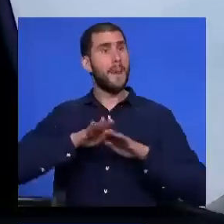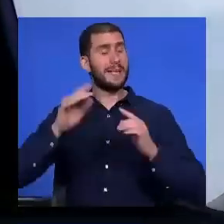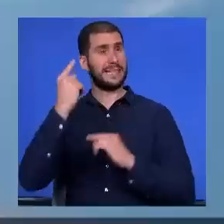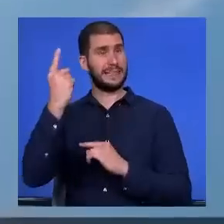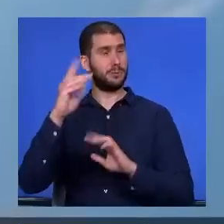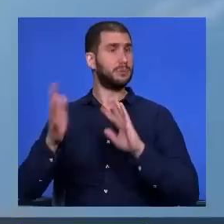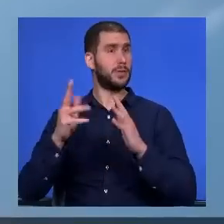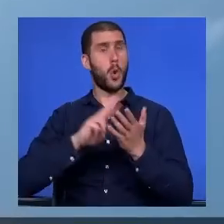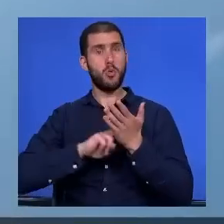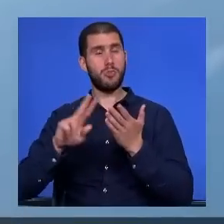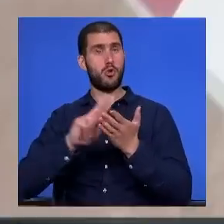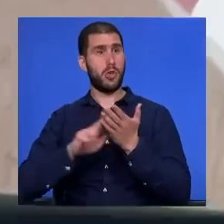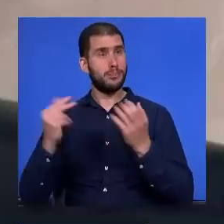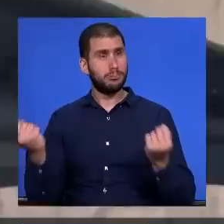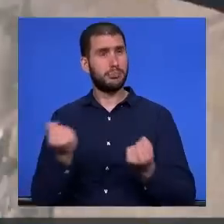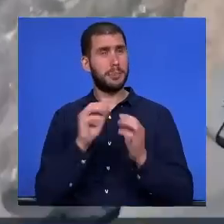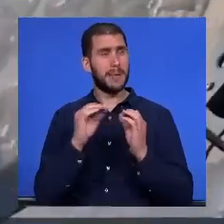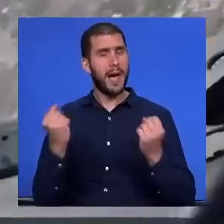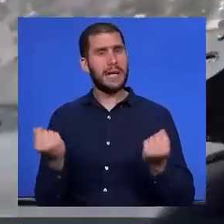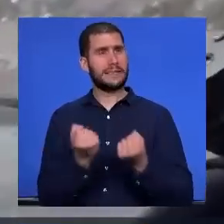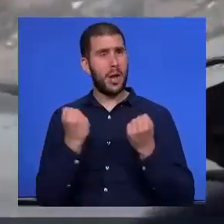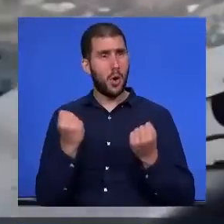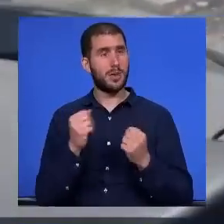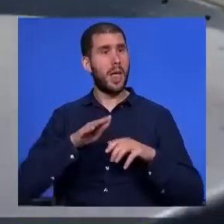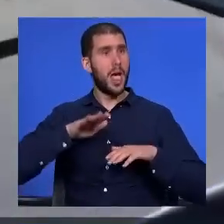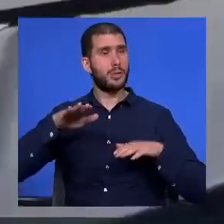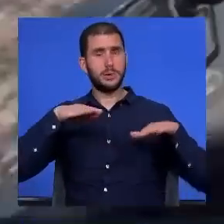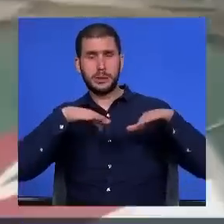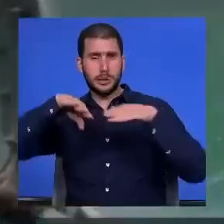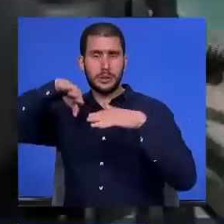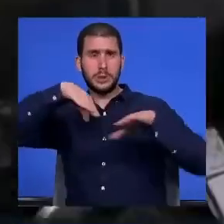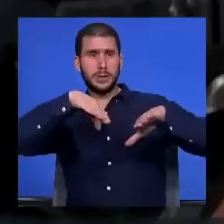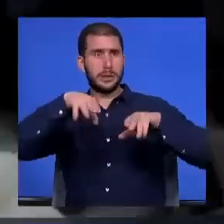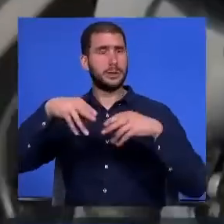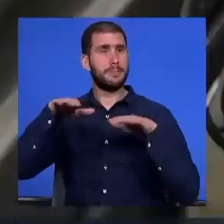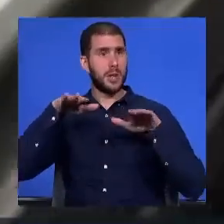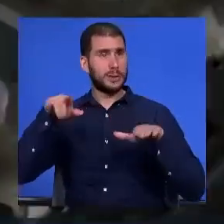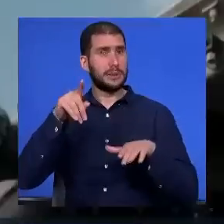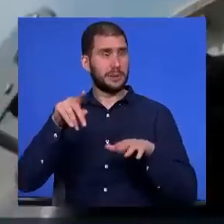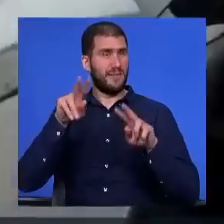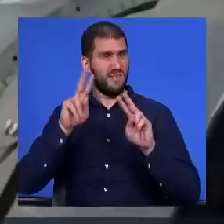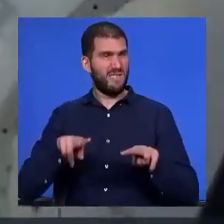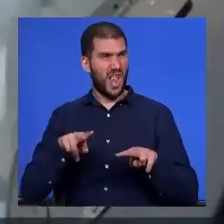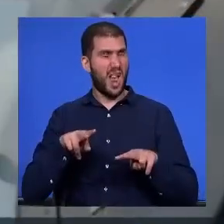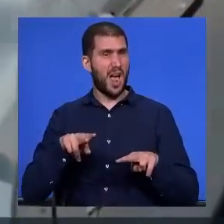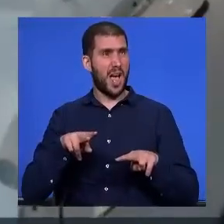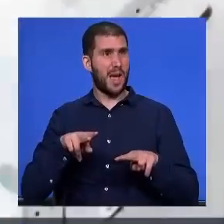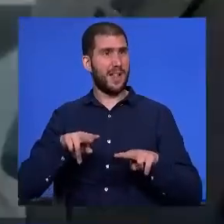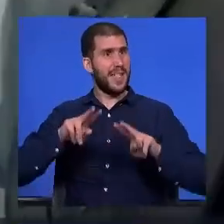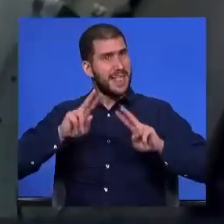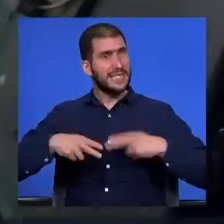בין חודשיים לשלושה, שאנחנו מתחילים את החזרות בעצם, כי לטוס צמוד לעוד מטוס בצורה שהיא